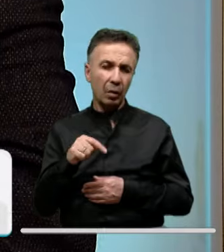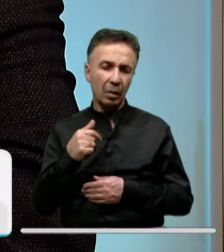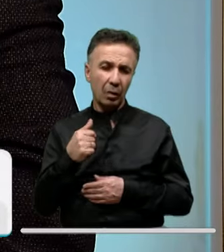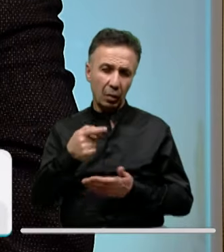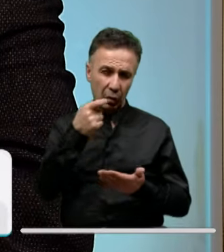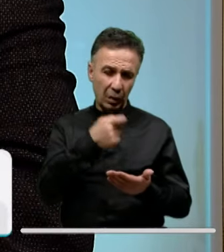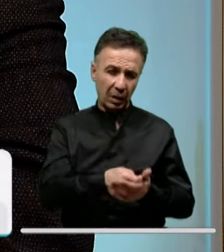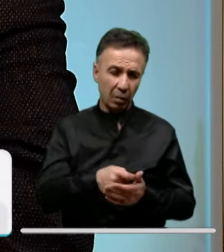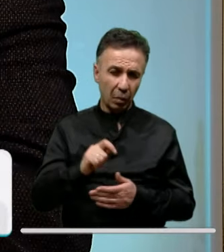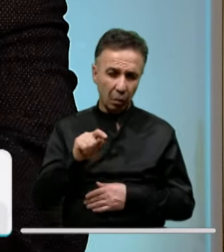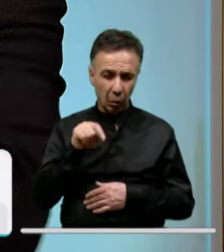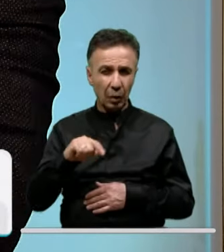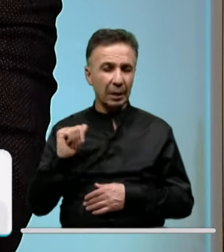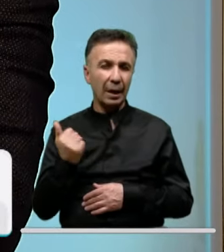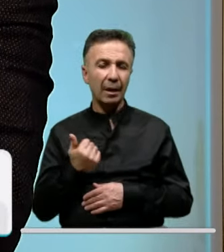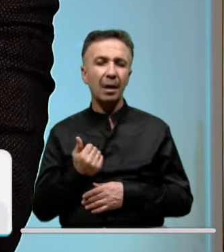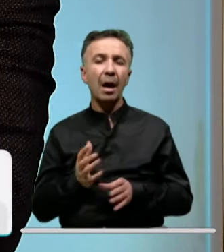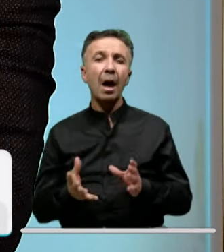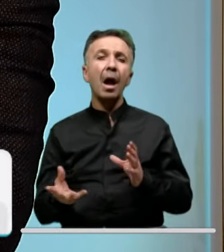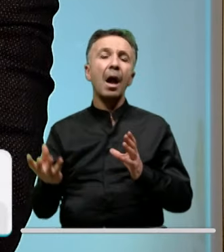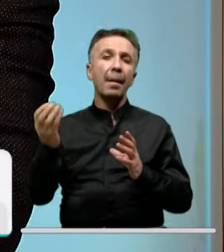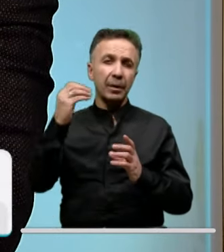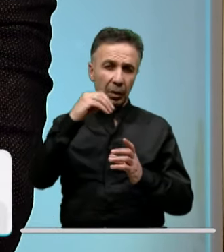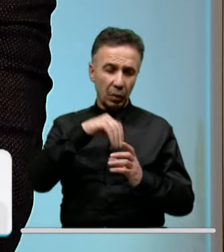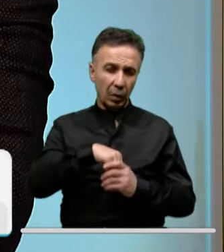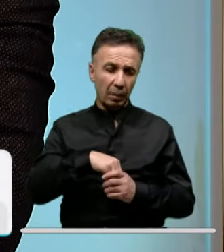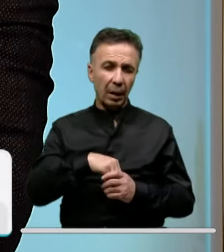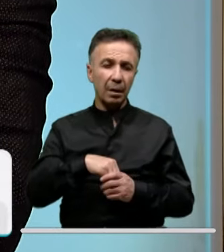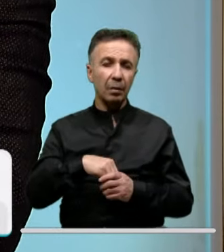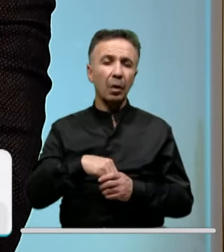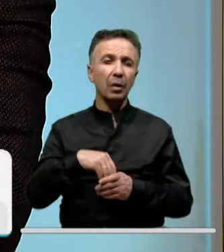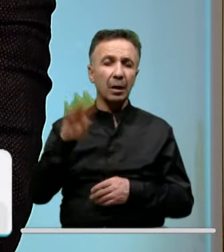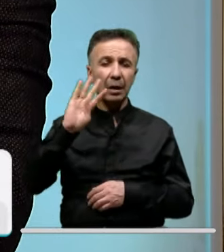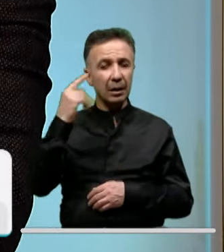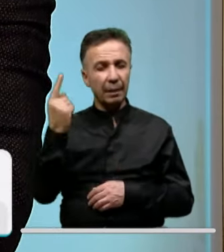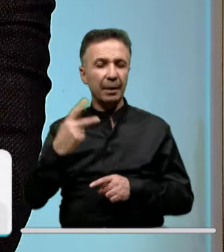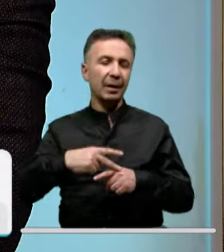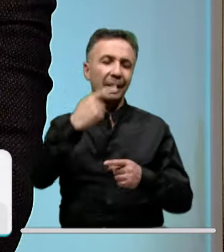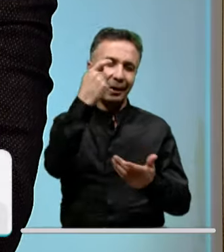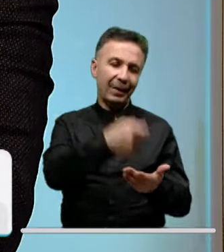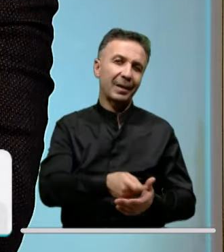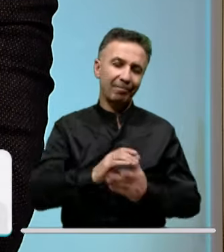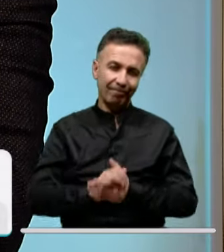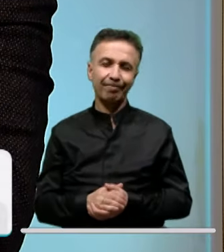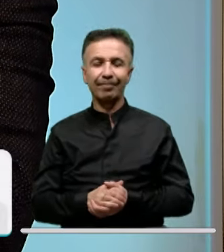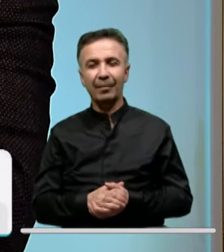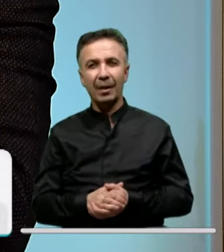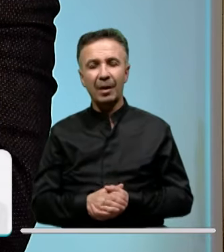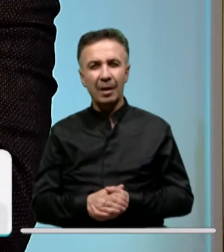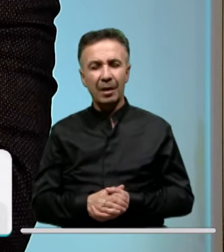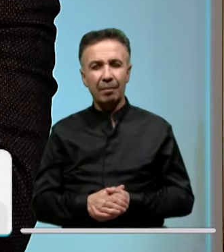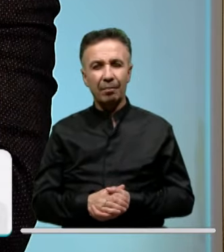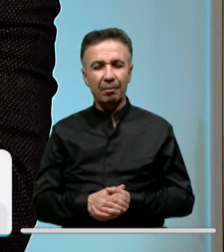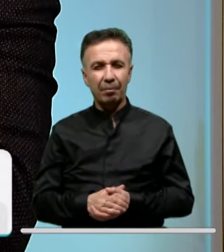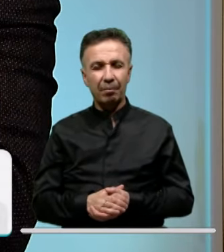Bugünkü değeri neyse onu toplayıp onun %2,5'unu yani 1/40'ını zekatını vereceğiz. Burada seyircimizin şöyle